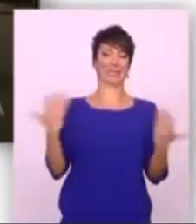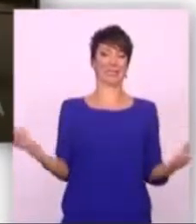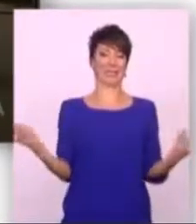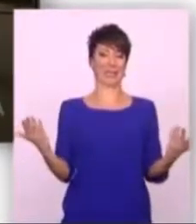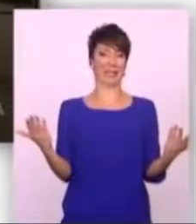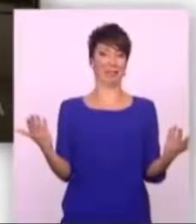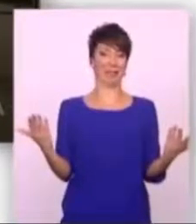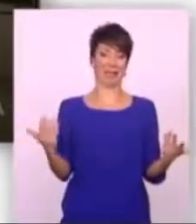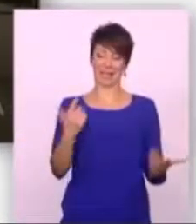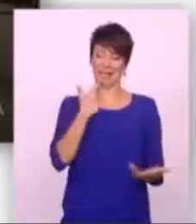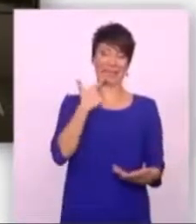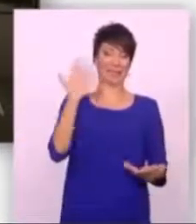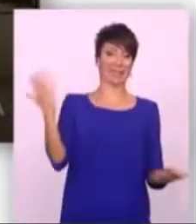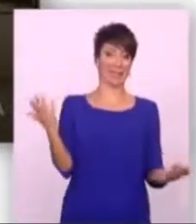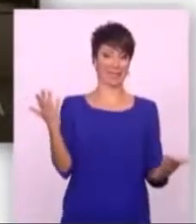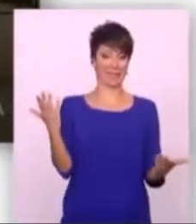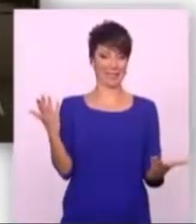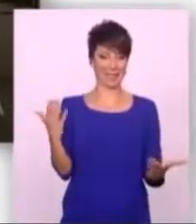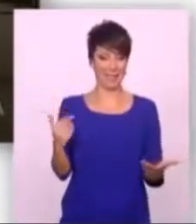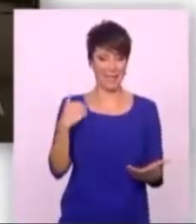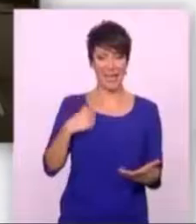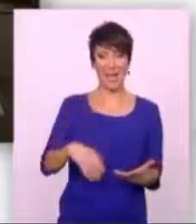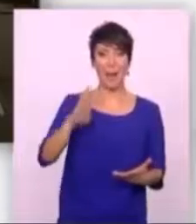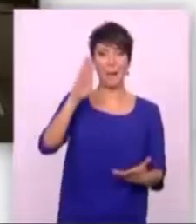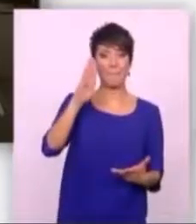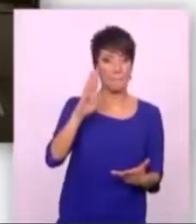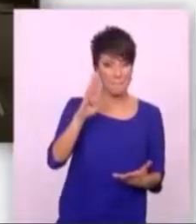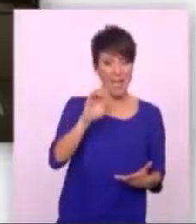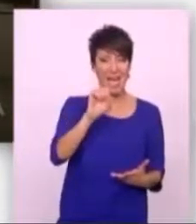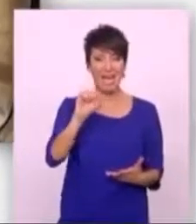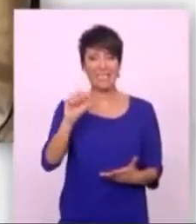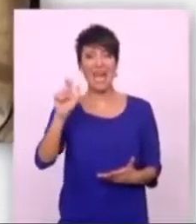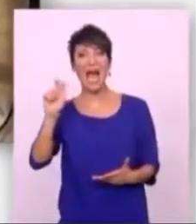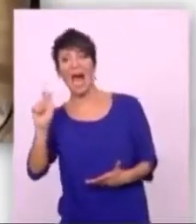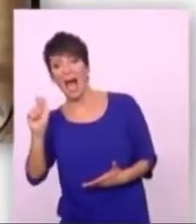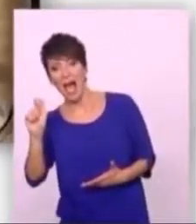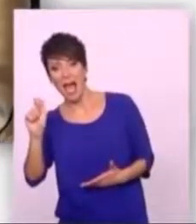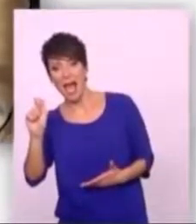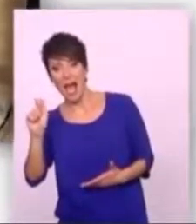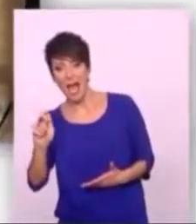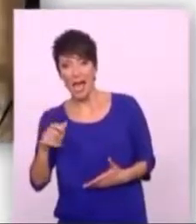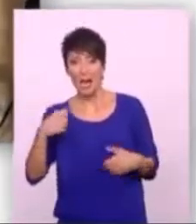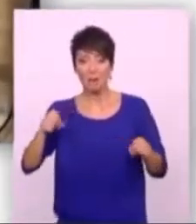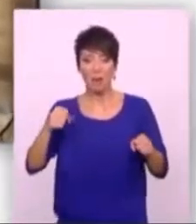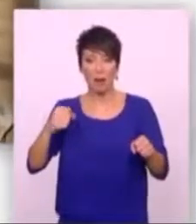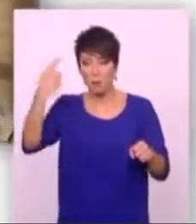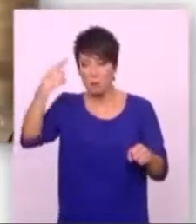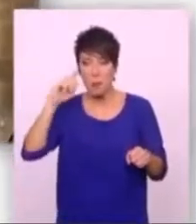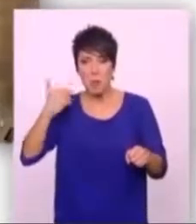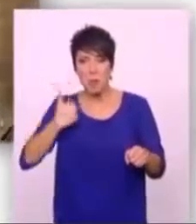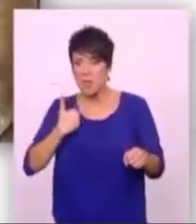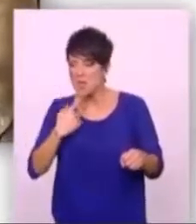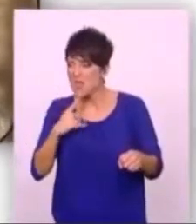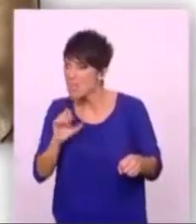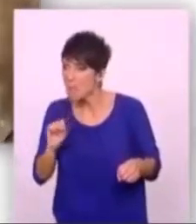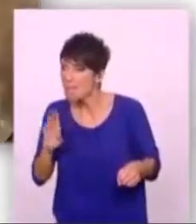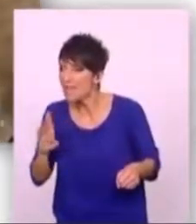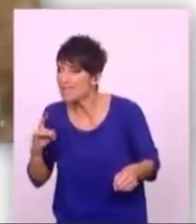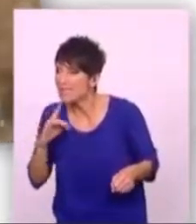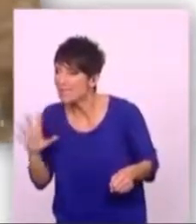Εδώ μου ξυπνάνε τρομερές μνήμες. Εδώ, αρκεί να σας πω, σε αυτό το δωμάτιο ζούσε μία